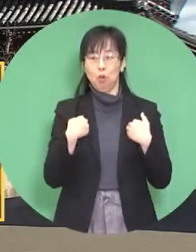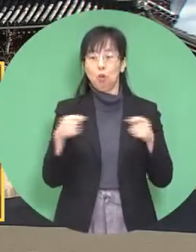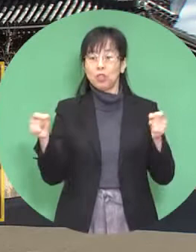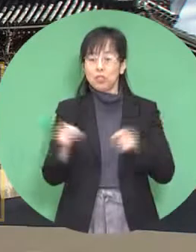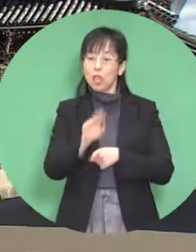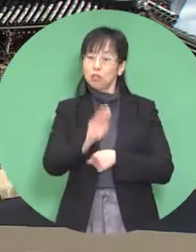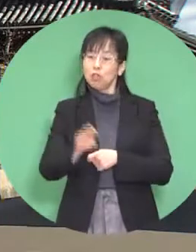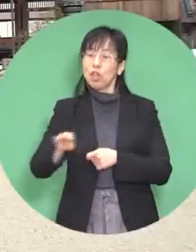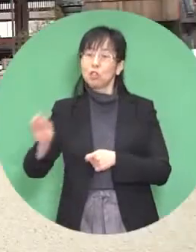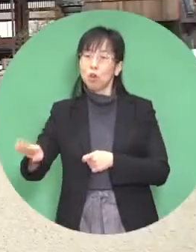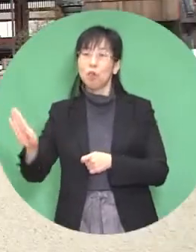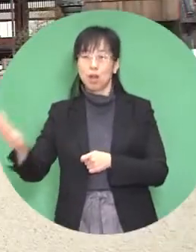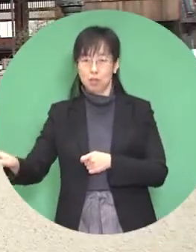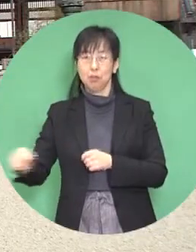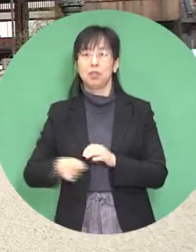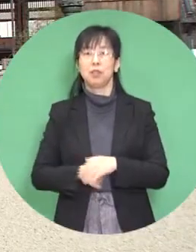ります。